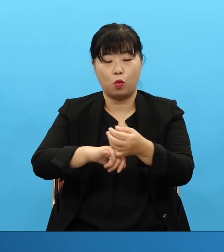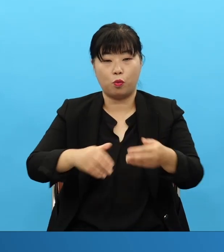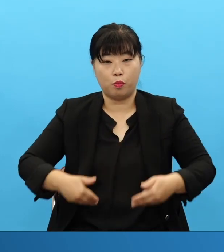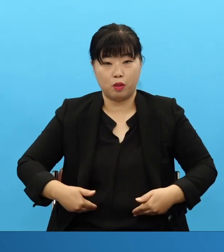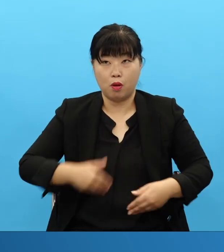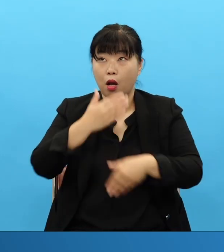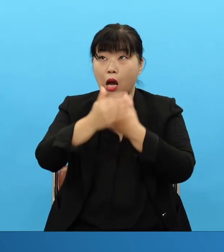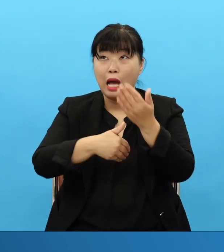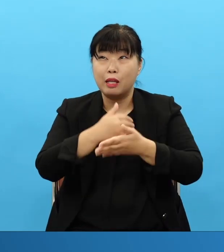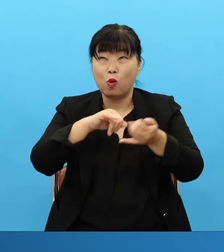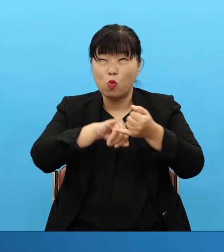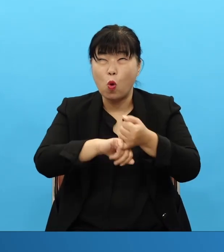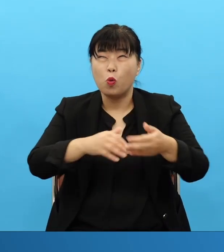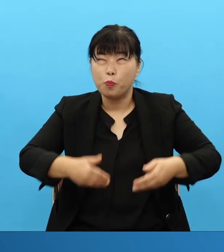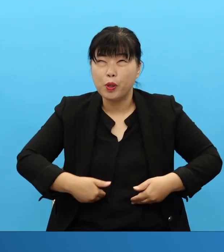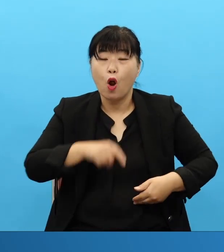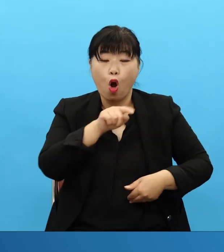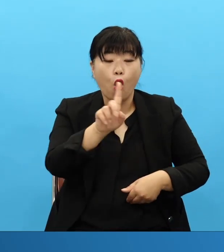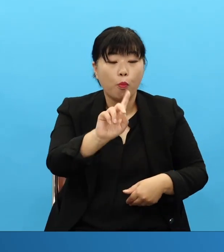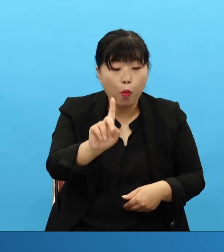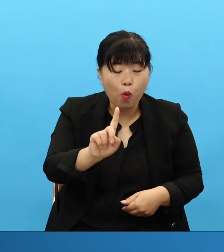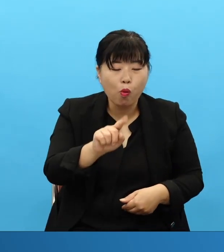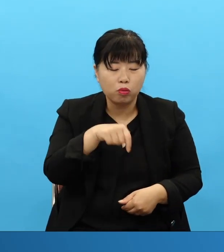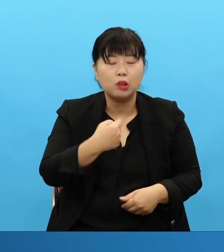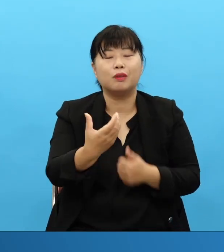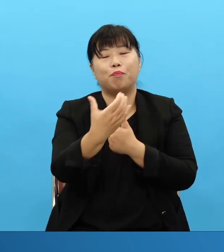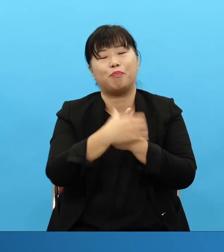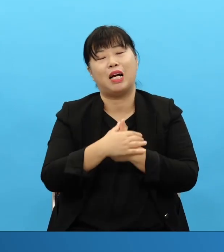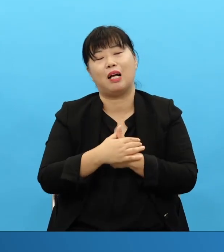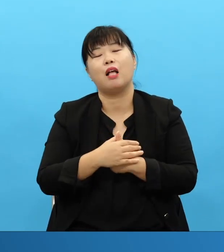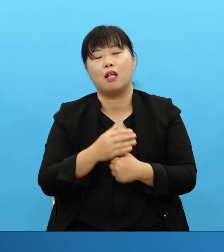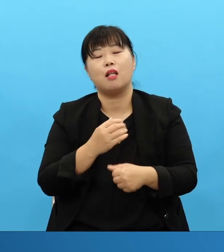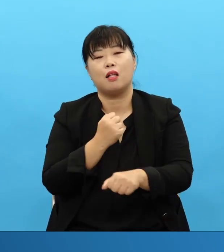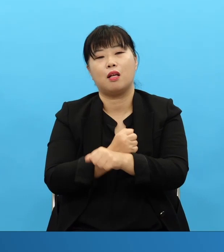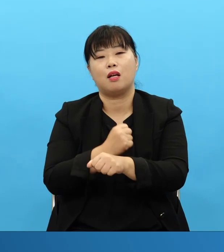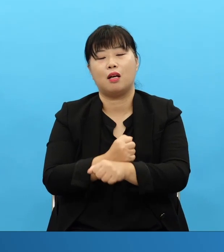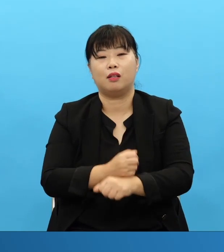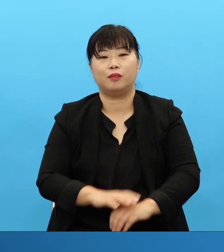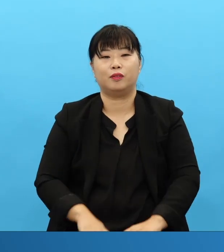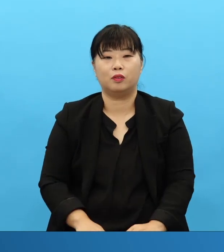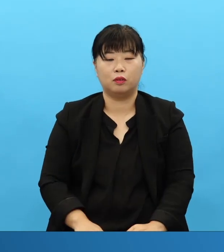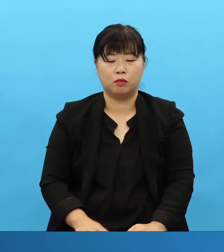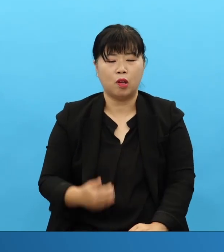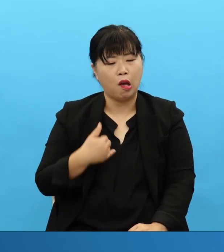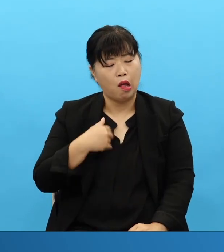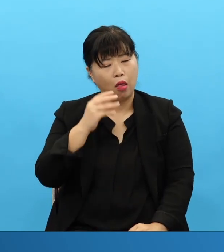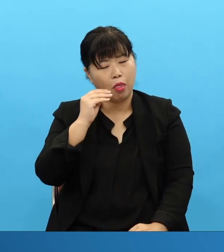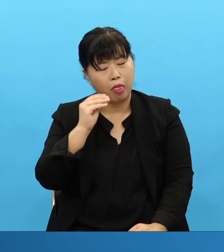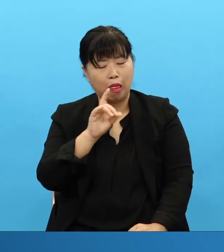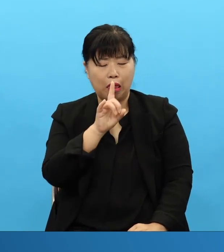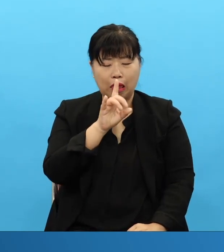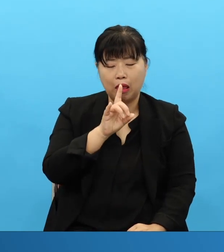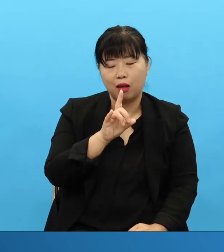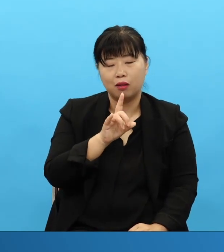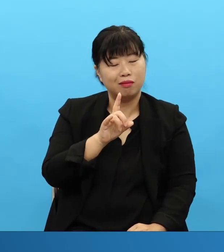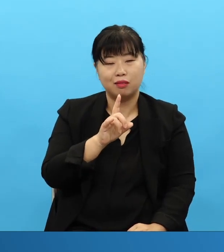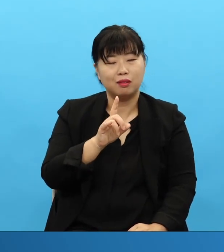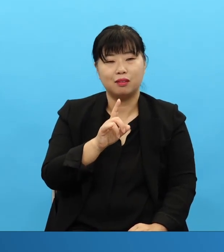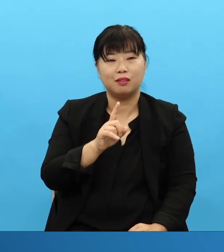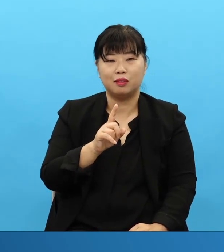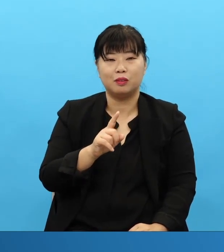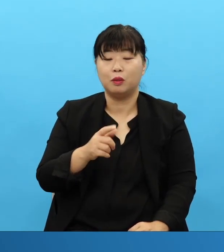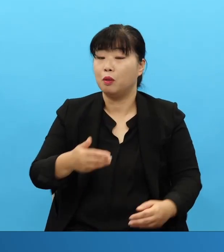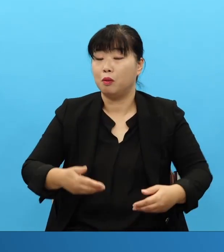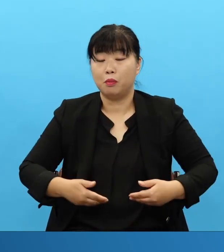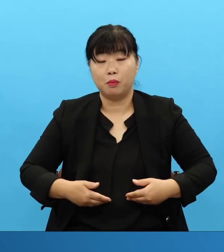것을 붙잡아요. We must hold to what God absolutely wants. 된다 안 된다 그거는 우리 얘기고 하나님은 하십니다. Whether it works or not, that's from our perspective. But God